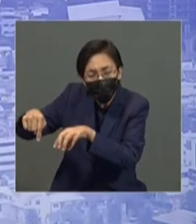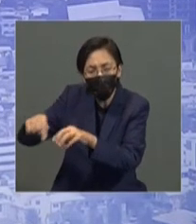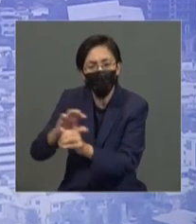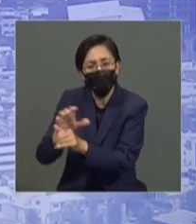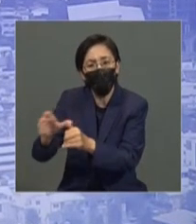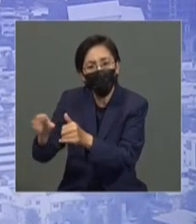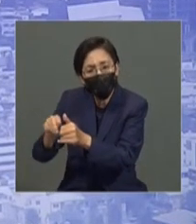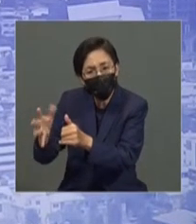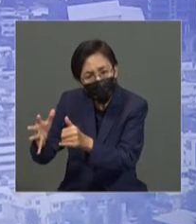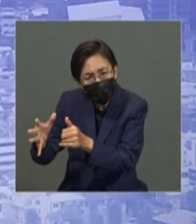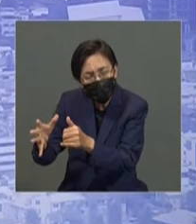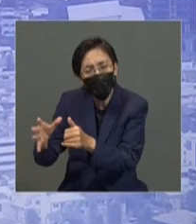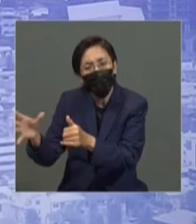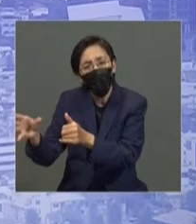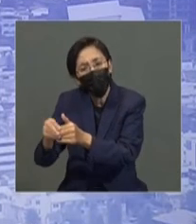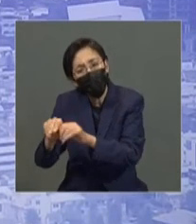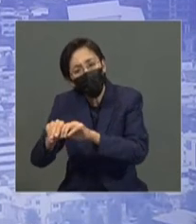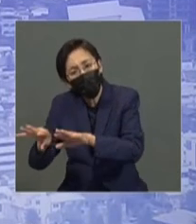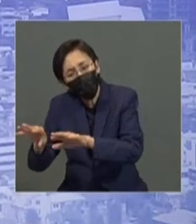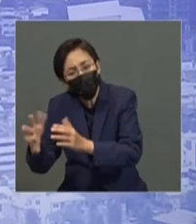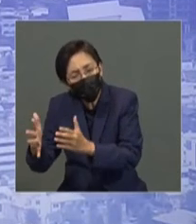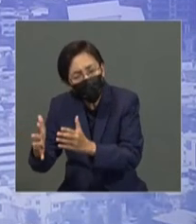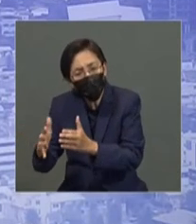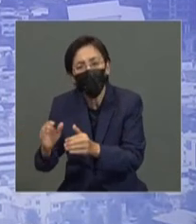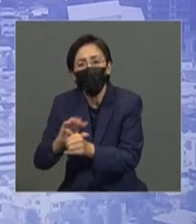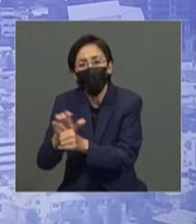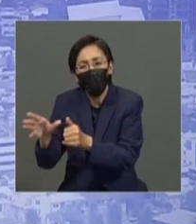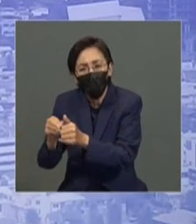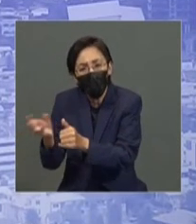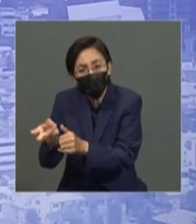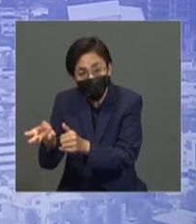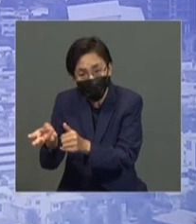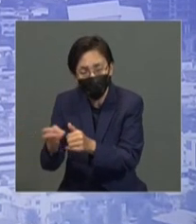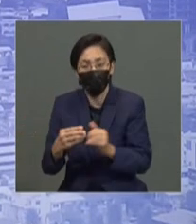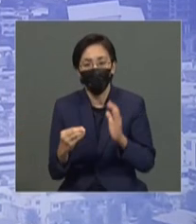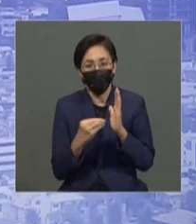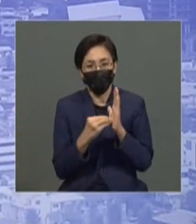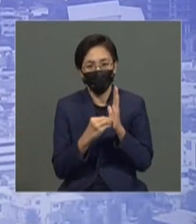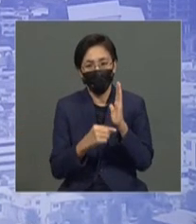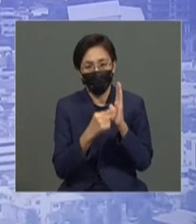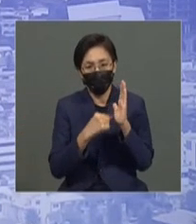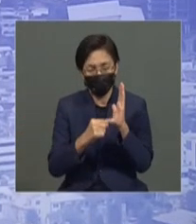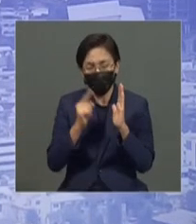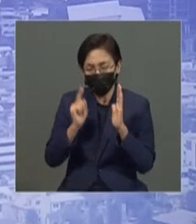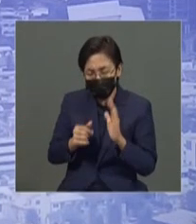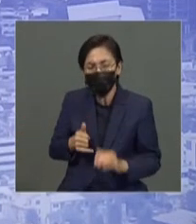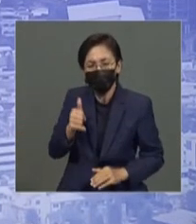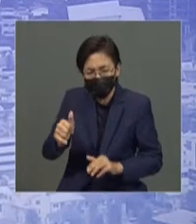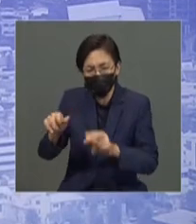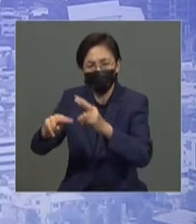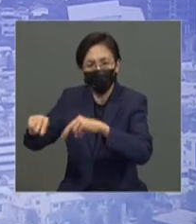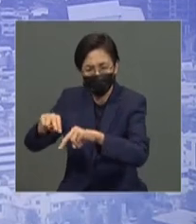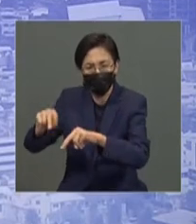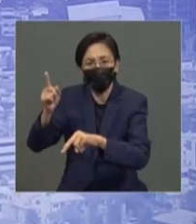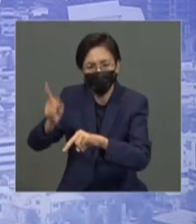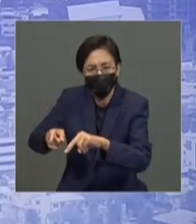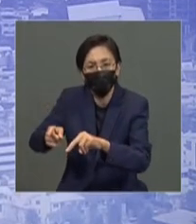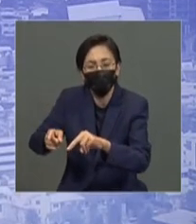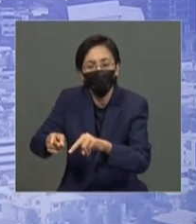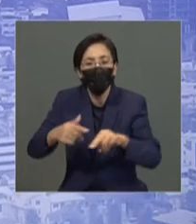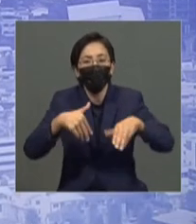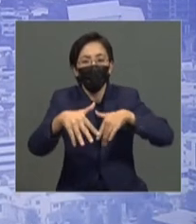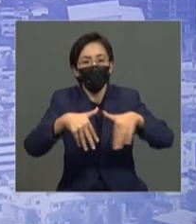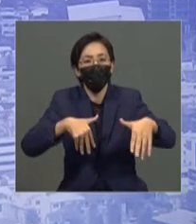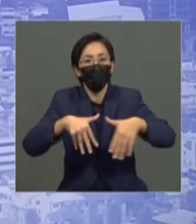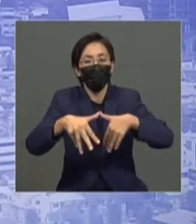หรือรายงานผู้ติดเชื้อตัวเลขต่ำๆตอนนี้กทม.และปริมณฑลก็ยังต้องสุ่มตรวจด้วยนะคะก็อยากให้พี่น้